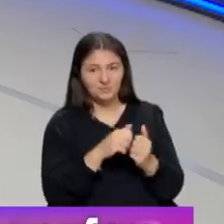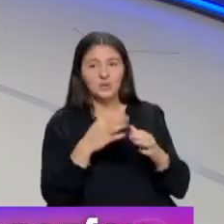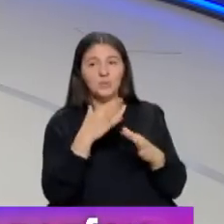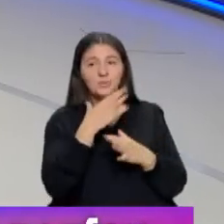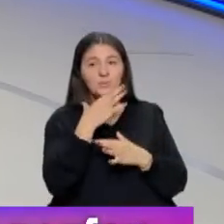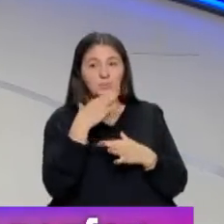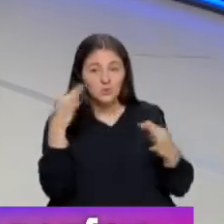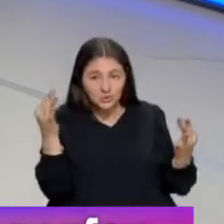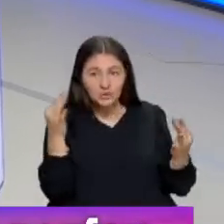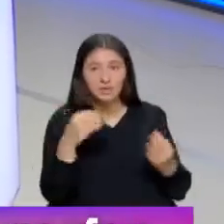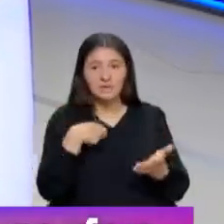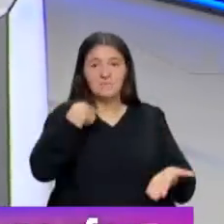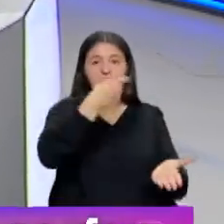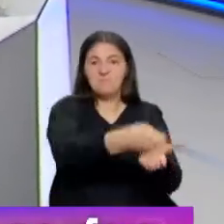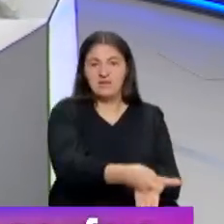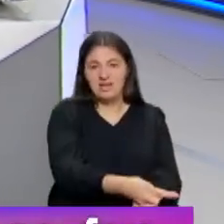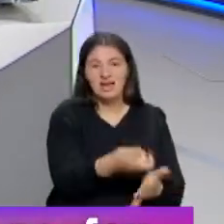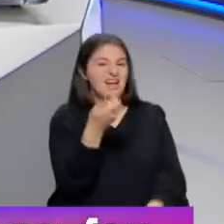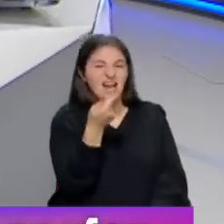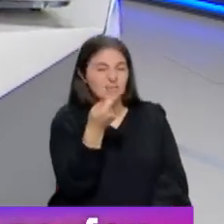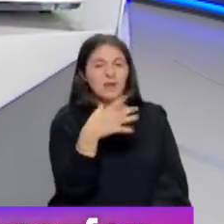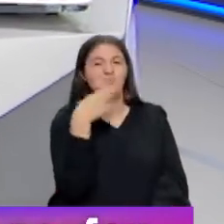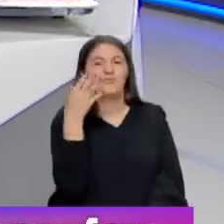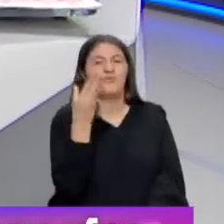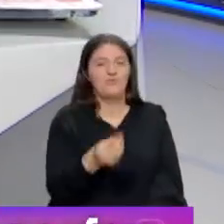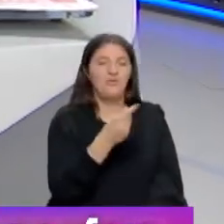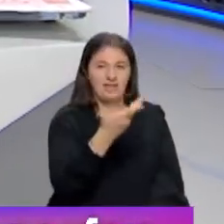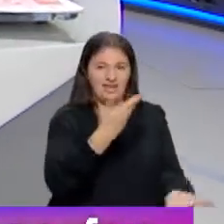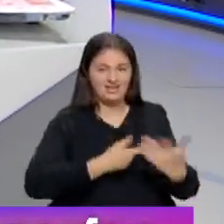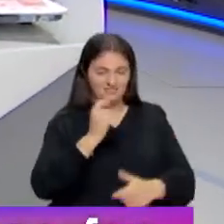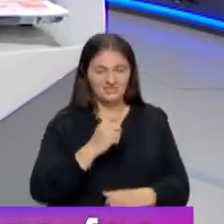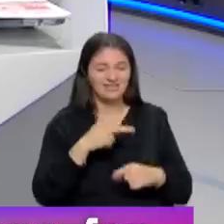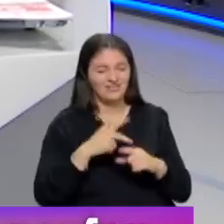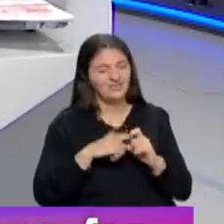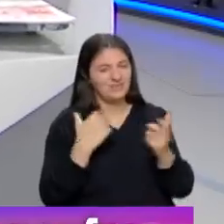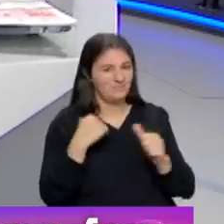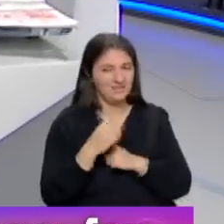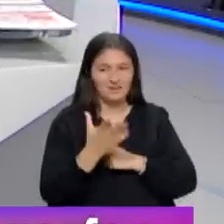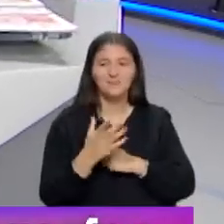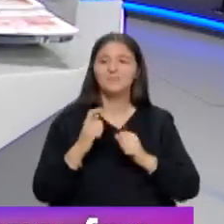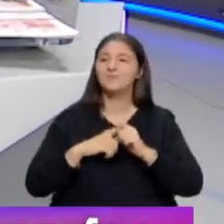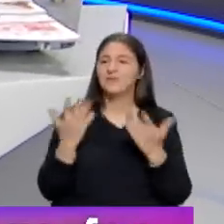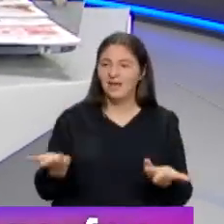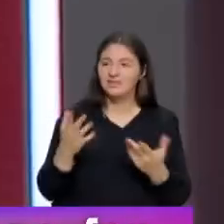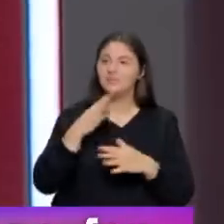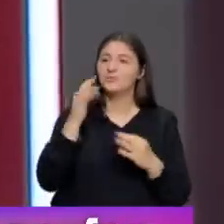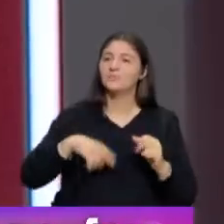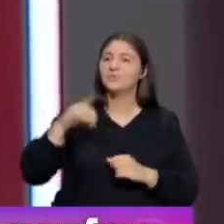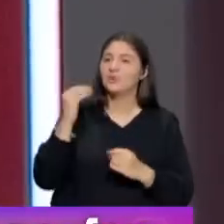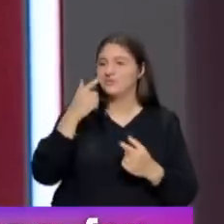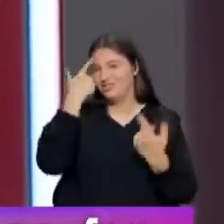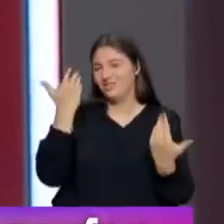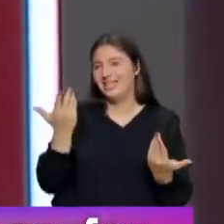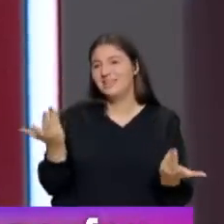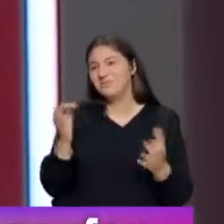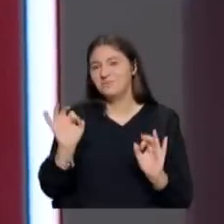mutluluğun bedelini ne kadara mutlu olunur Onu anlatacak Zafer Günaydın bir kez daha Günaydın bir kez daha mutlu bir gün olsun inşallah